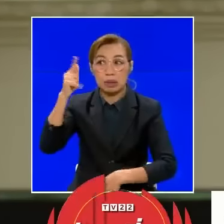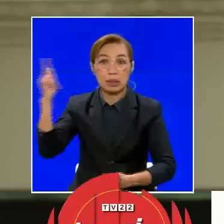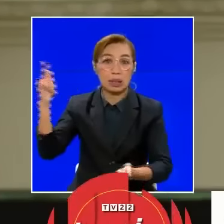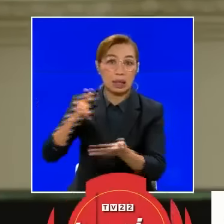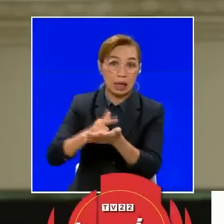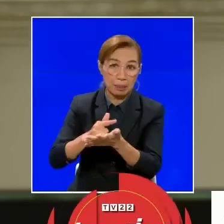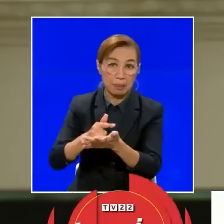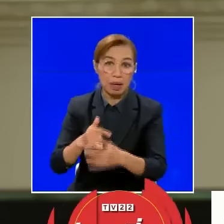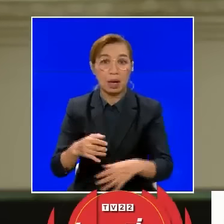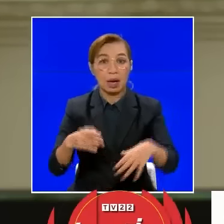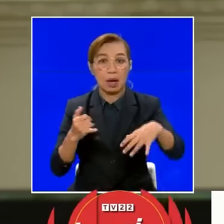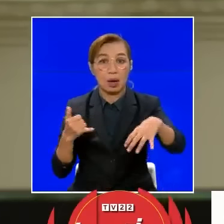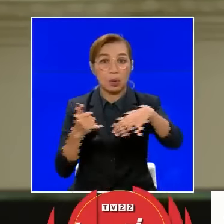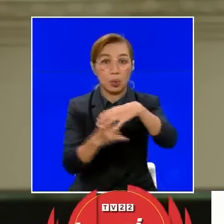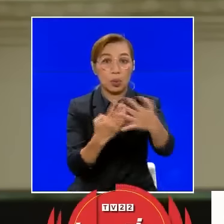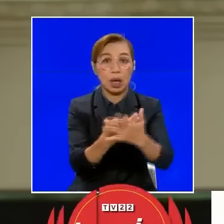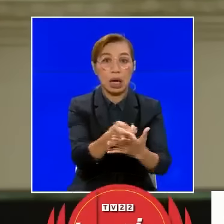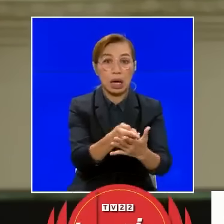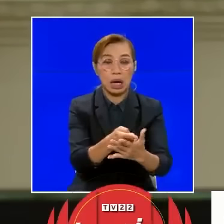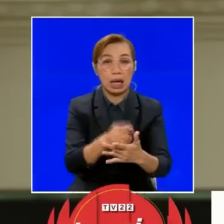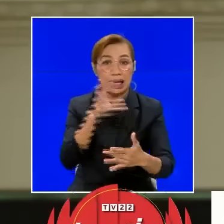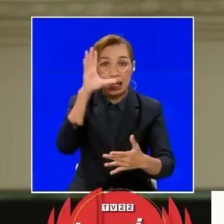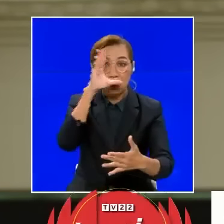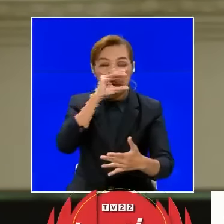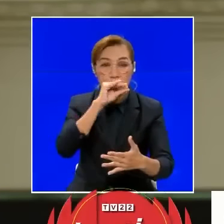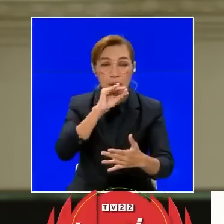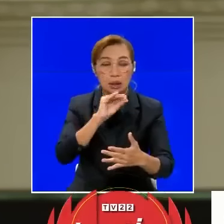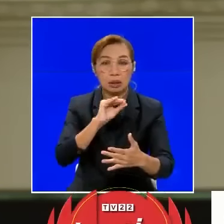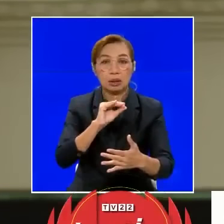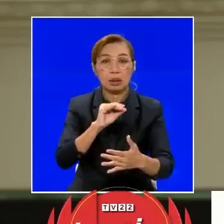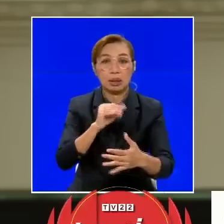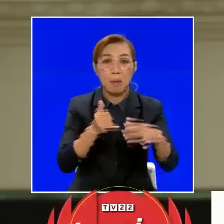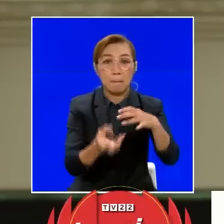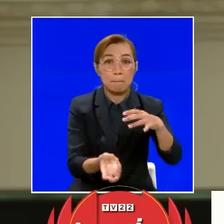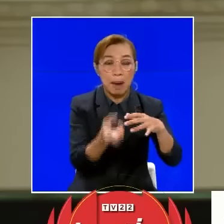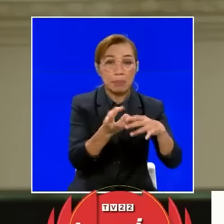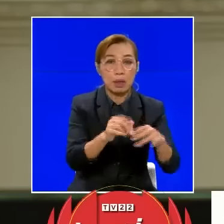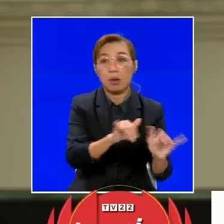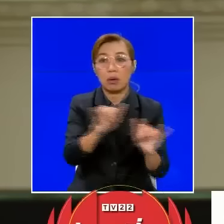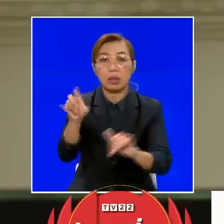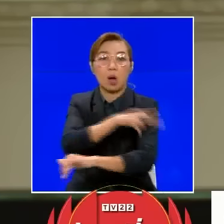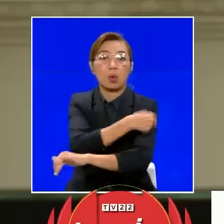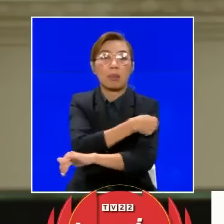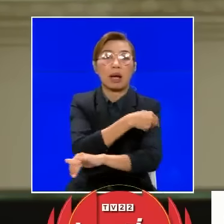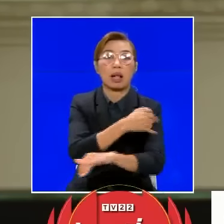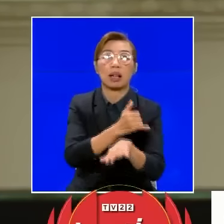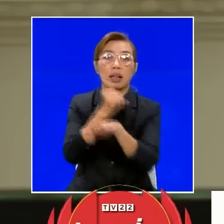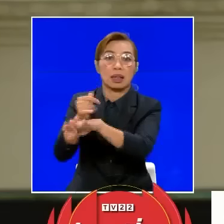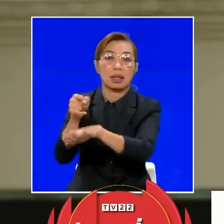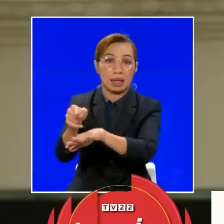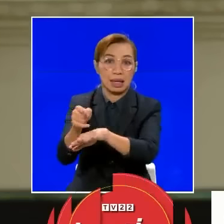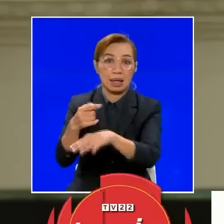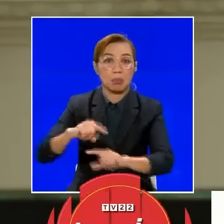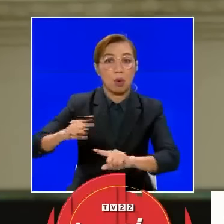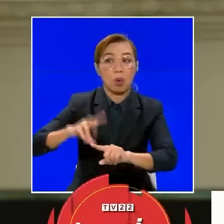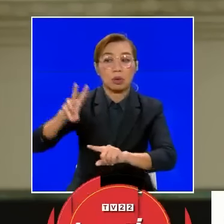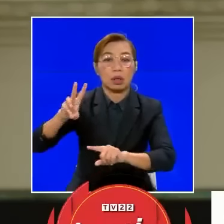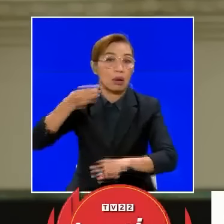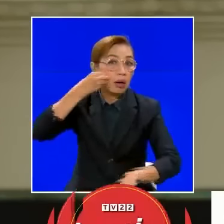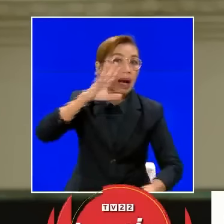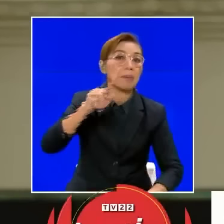าก็ไม่ทันข้ามคืนอ่ะก็จากราชทัณฑ์ก็ไปอยู่โรงพยาบาลตำรวจเลยเนี่ยนะครับแล้วก็พอครบ6เดือนใช่ไหมก็